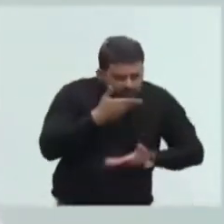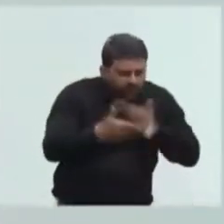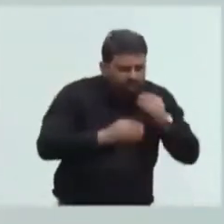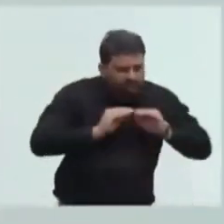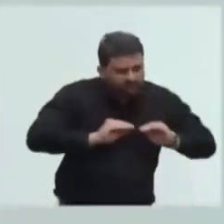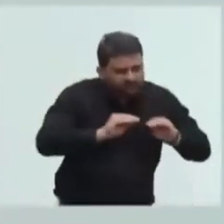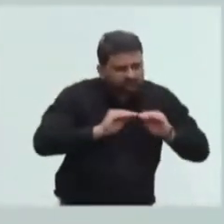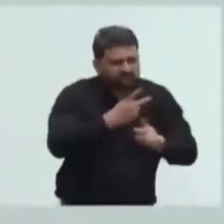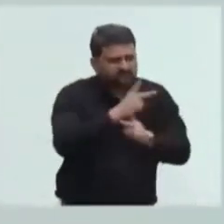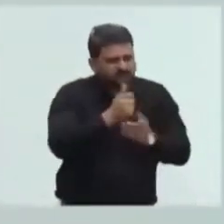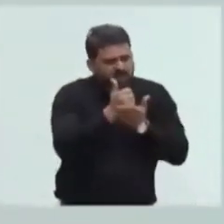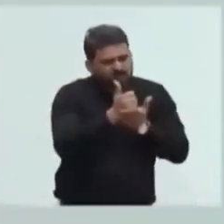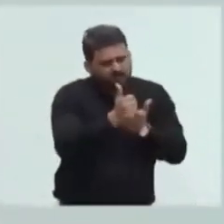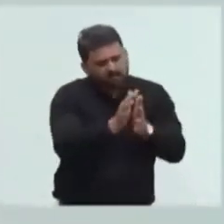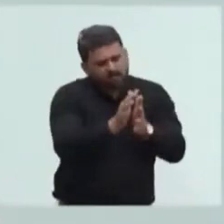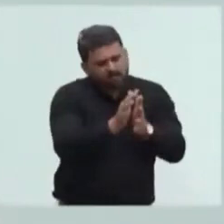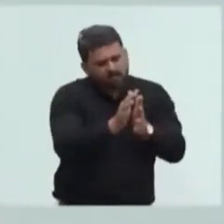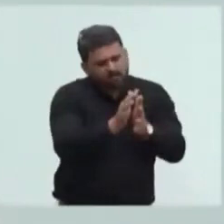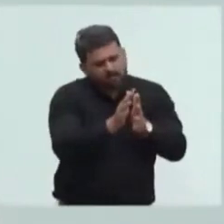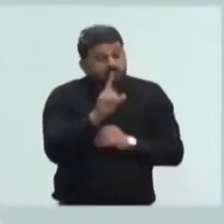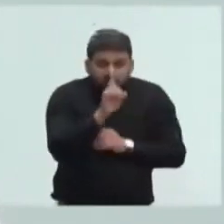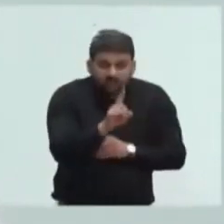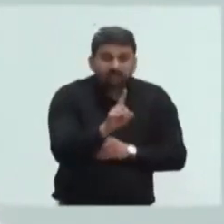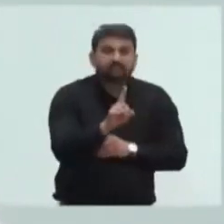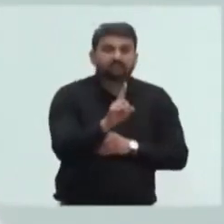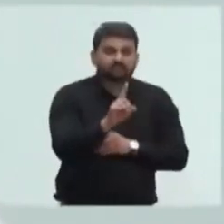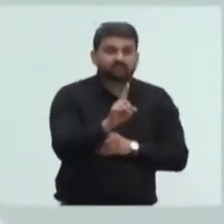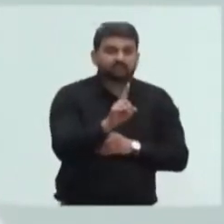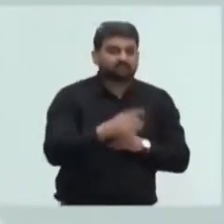मार्गदर्शन कि आपकी मदद की थी